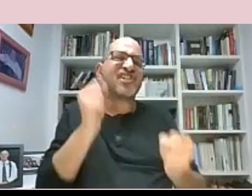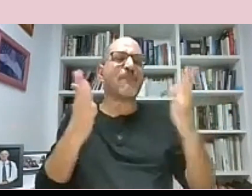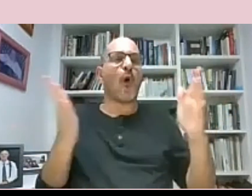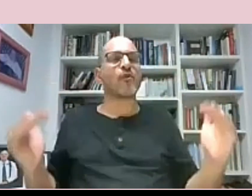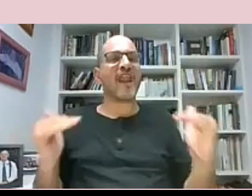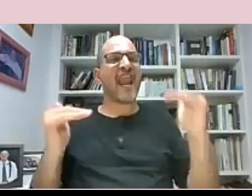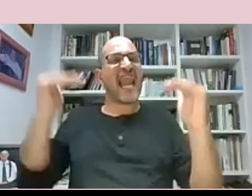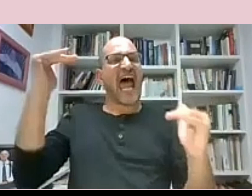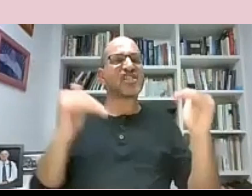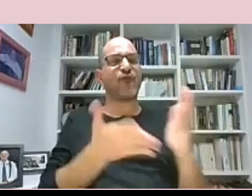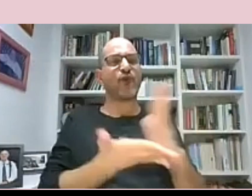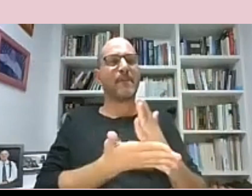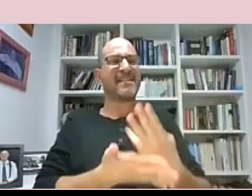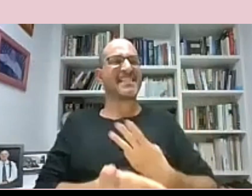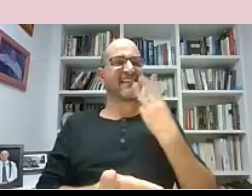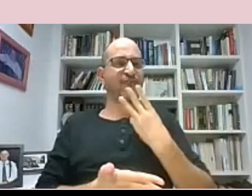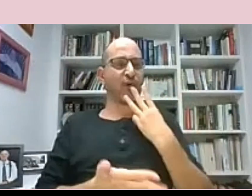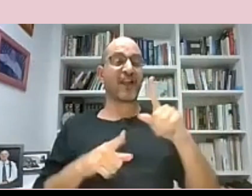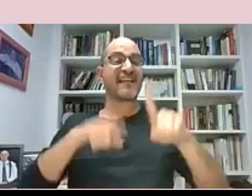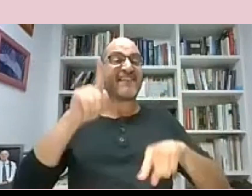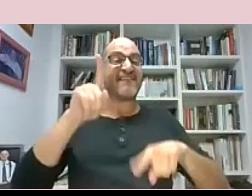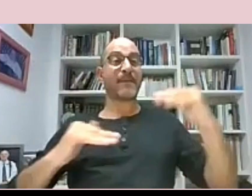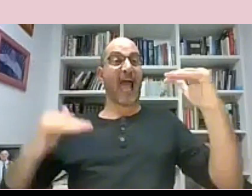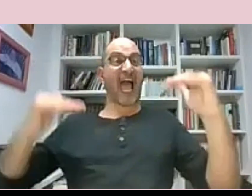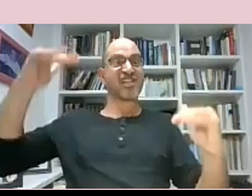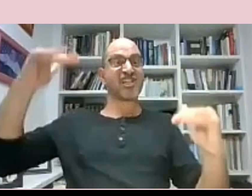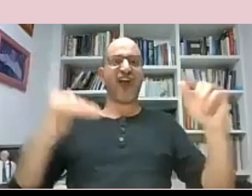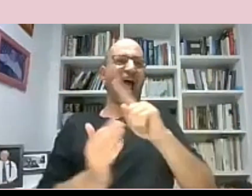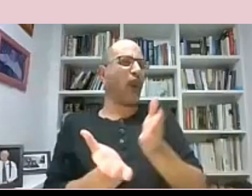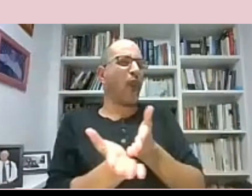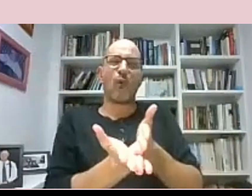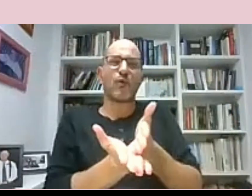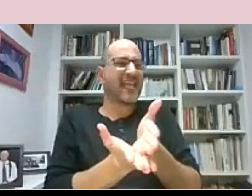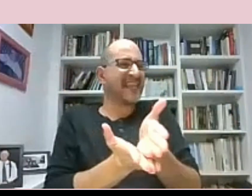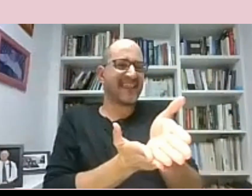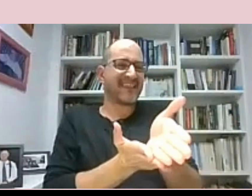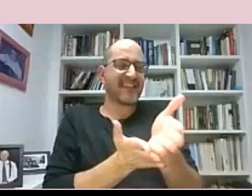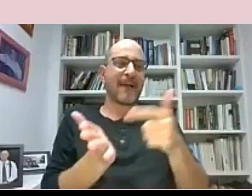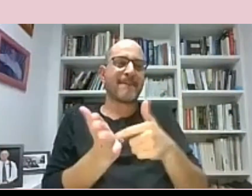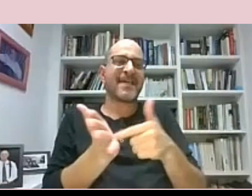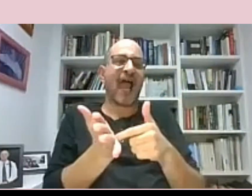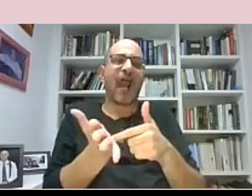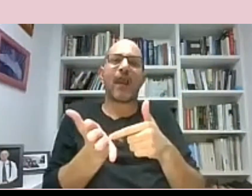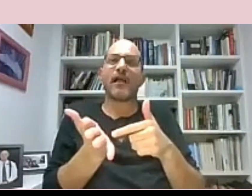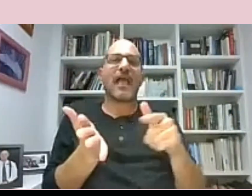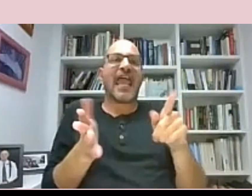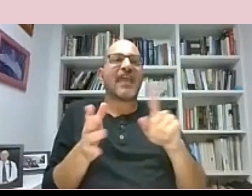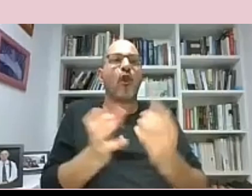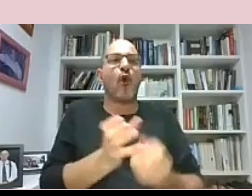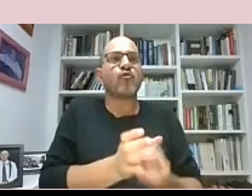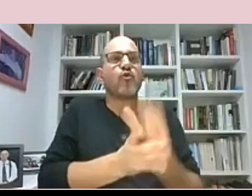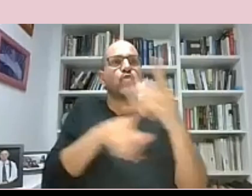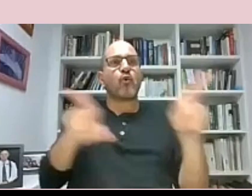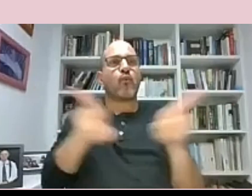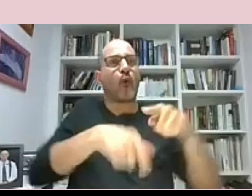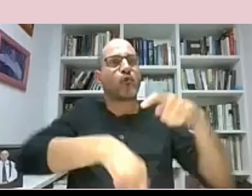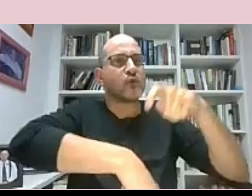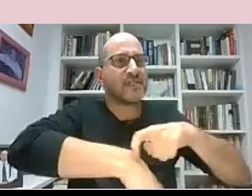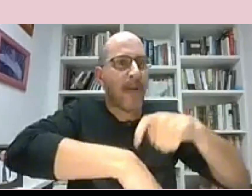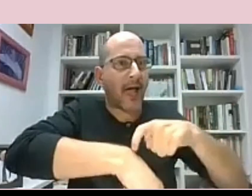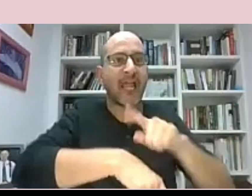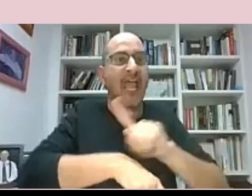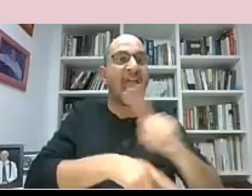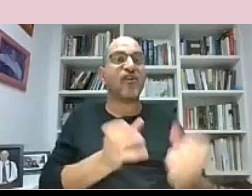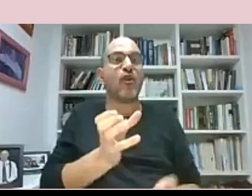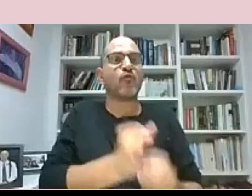כמובן שלא, אז קשה מאוד להשוות בין השפות, כי לפעמים ההשוואה היא לא הוגנת. בגלל